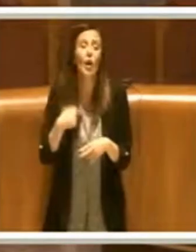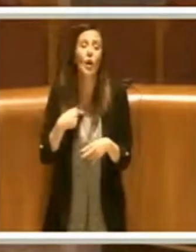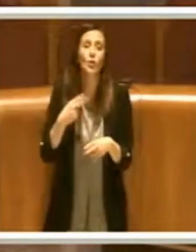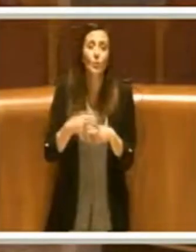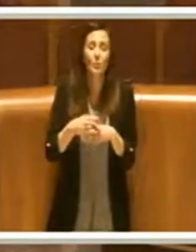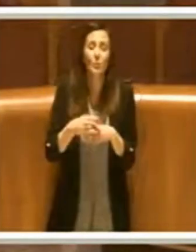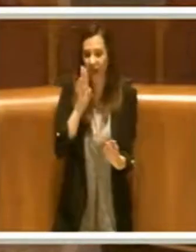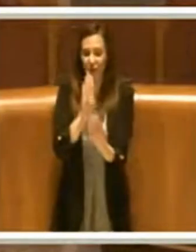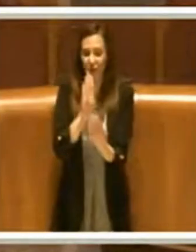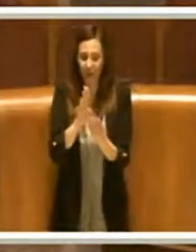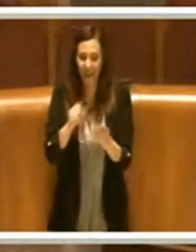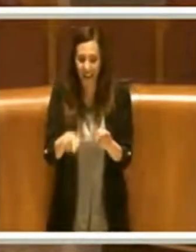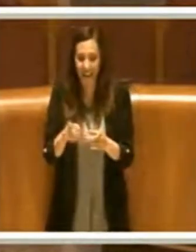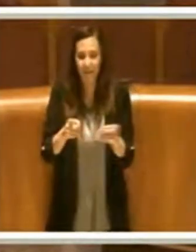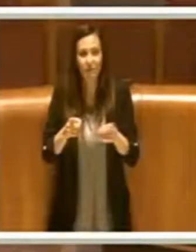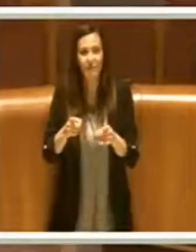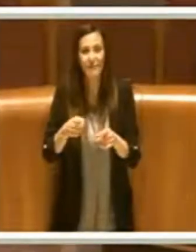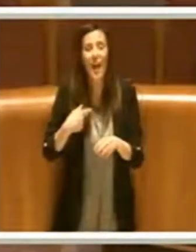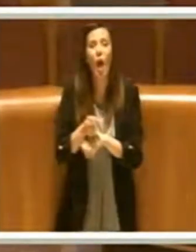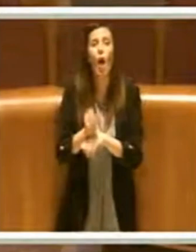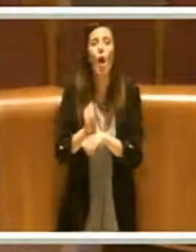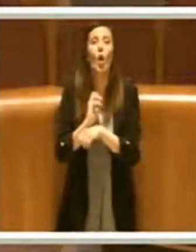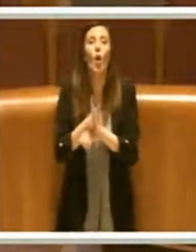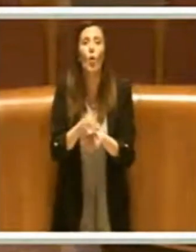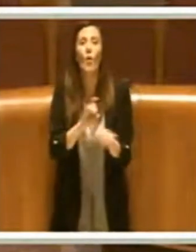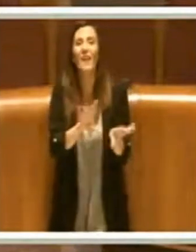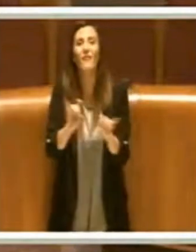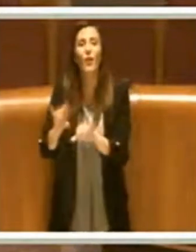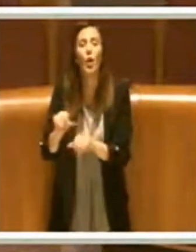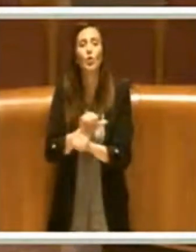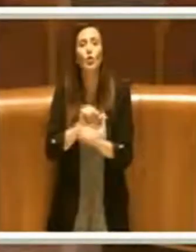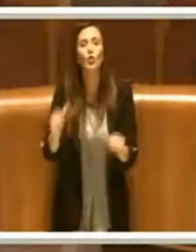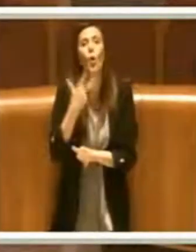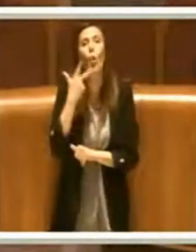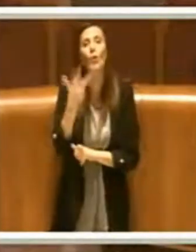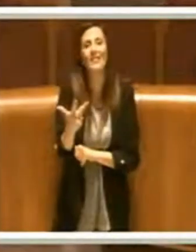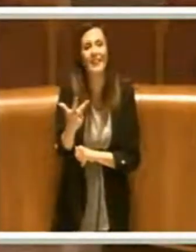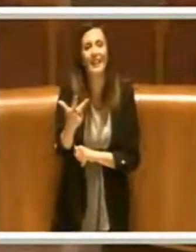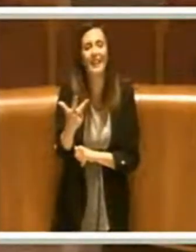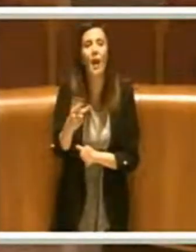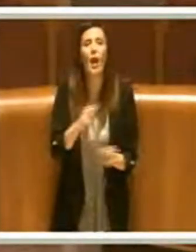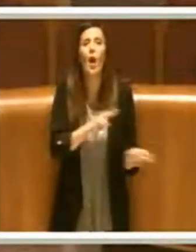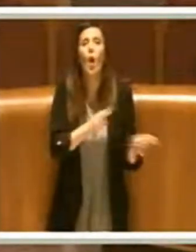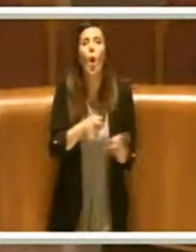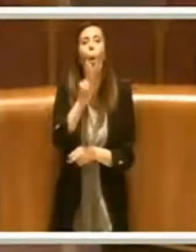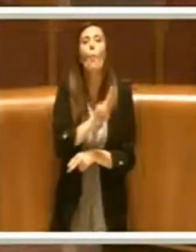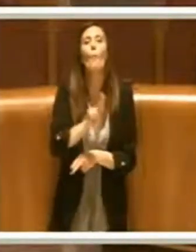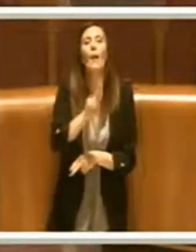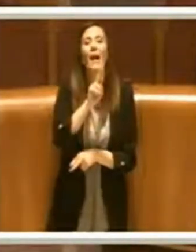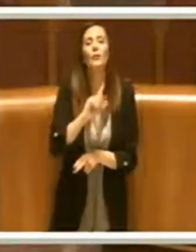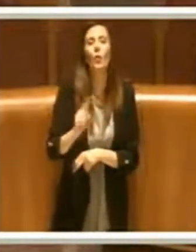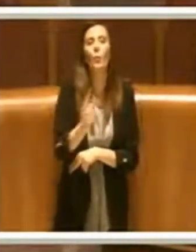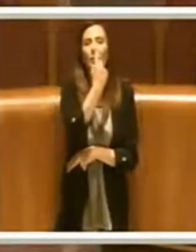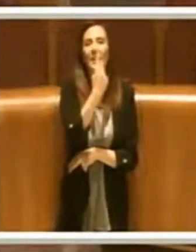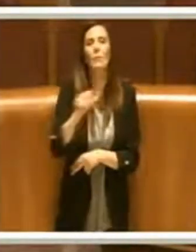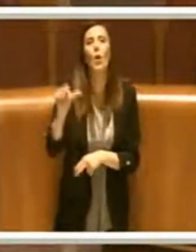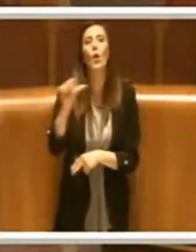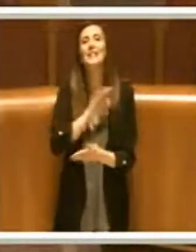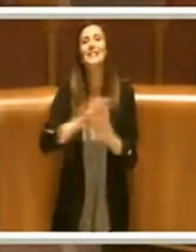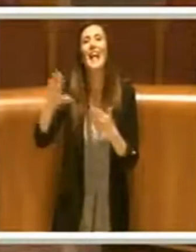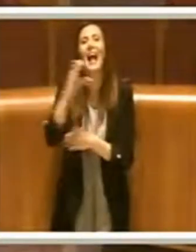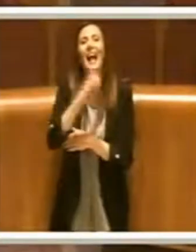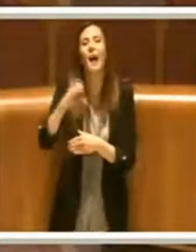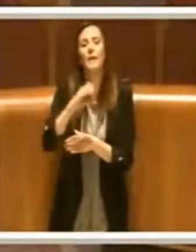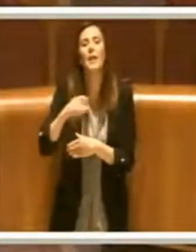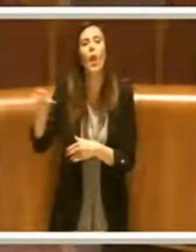fronteggiare l'emergenza del Covid-19 con tre sole strutture, lo Spallanzani, l'Umberto I e il San Camillo. Quindi è